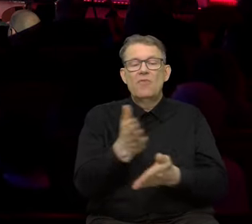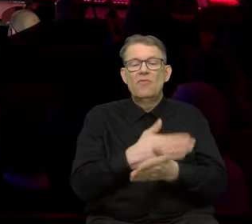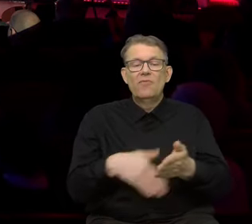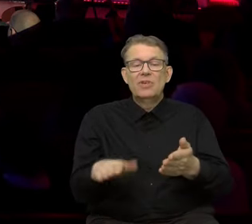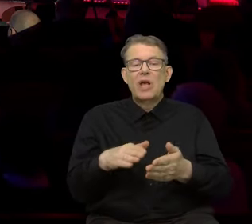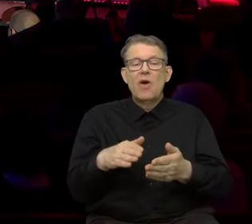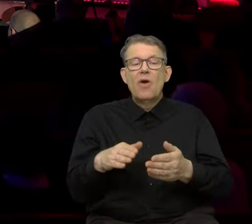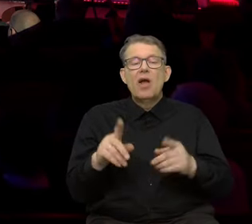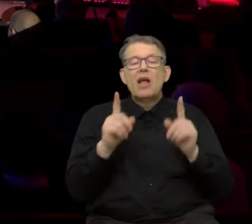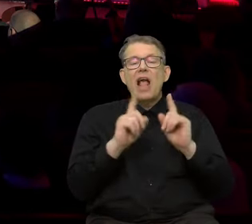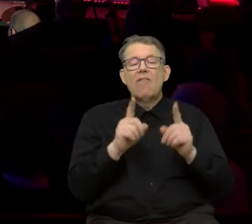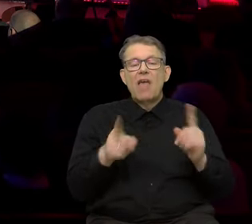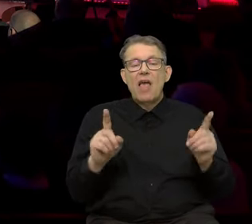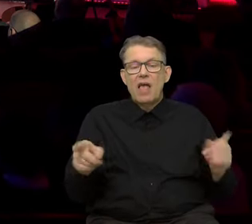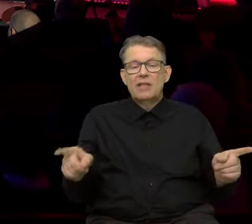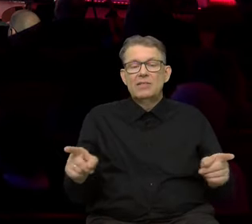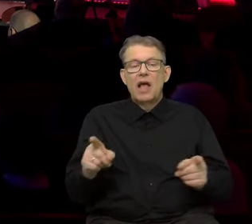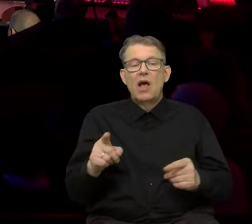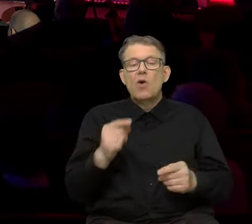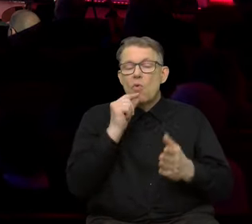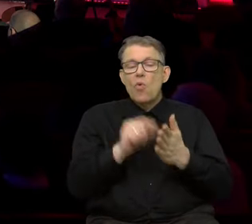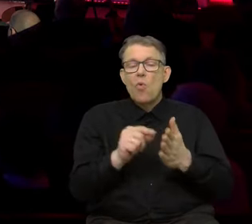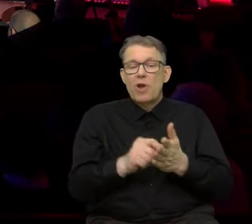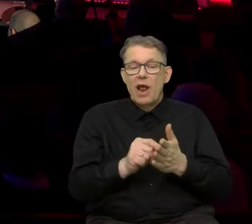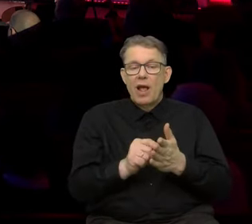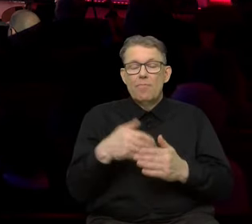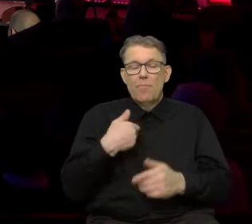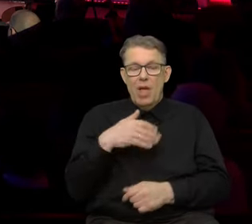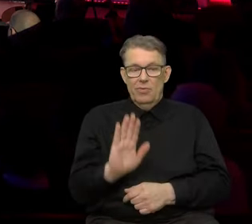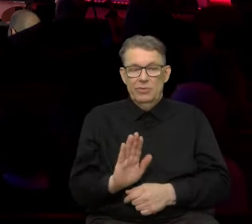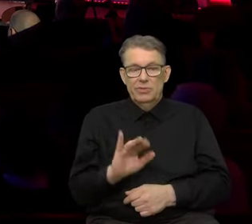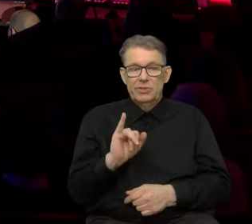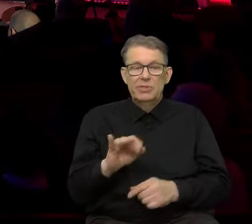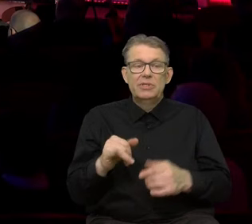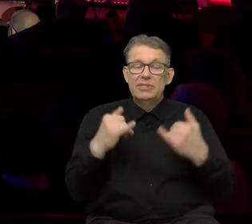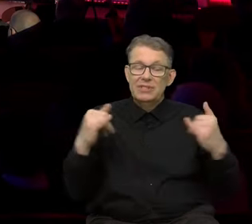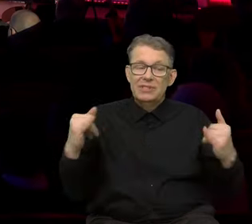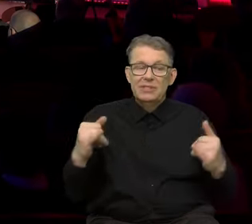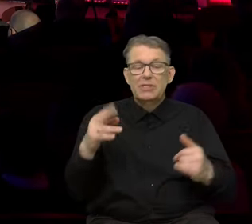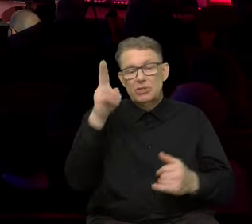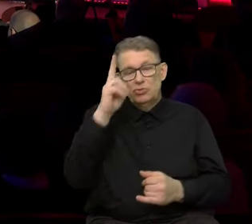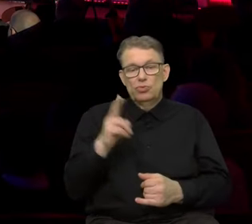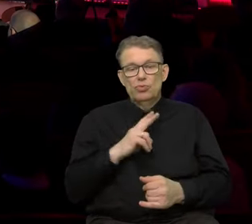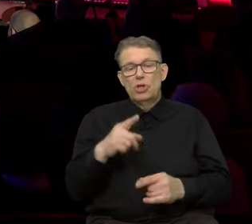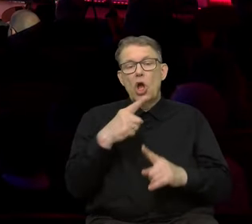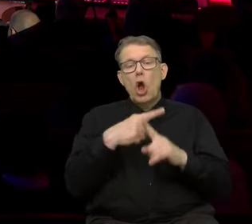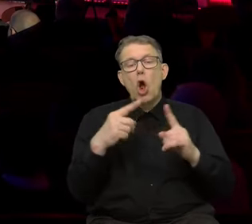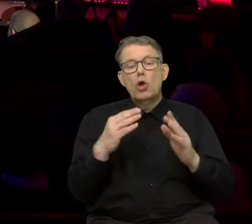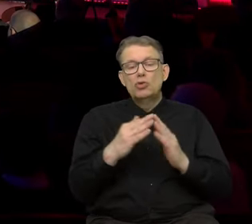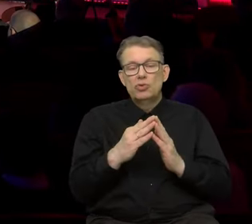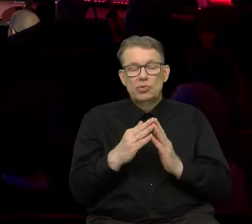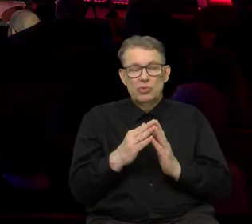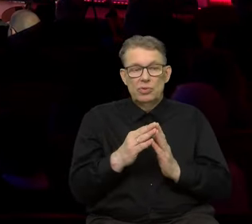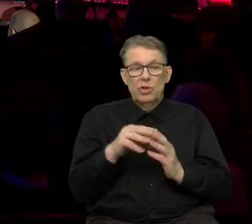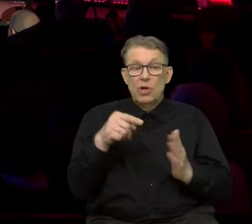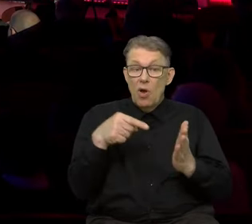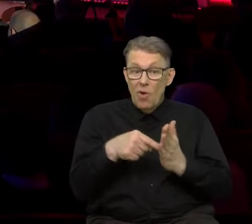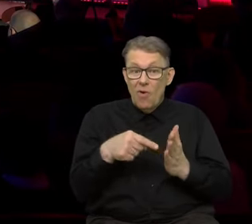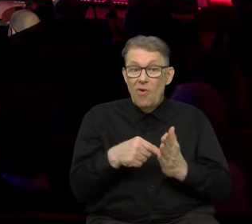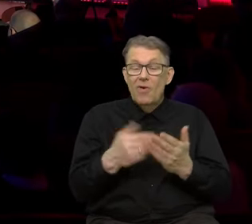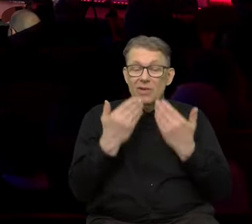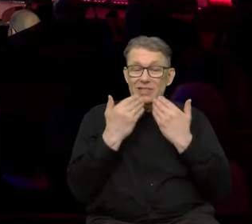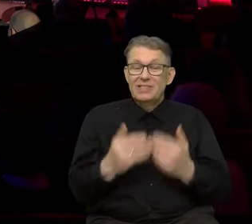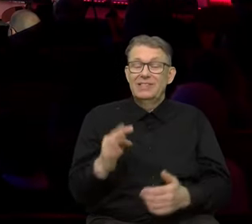Kurii Metropolitalnej Białostockiej, a także z innymi instytucjami kościelnymi. To dzięki jej